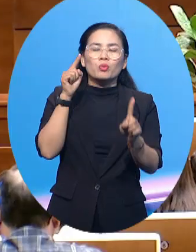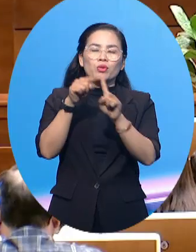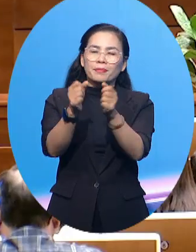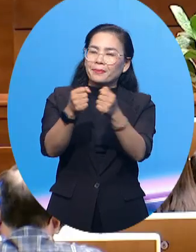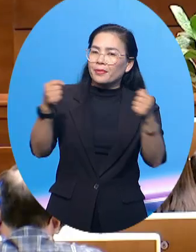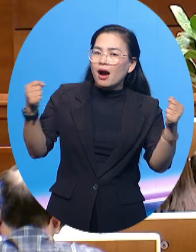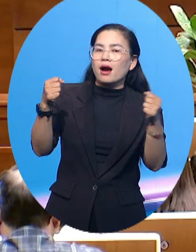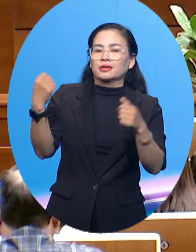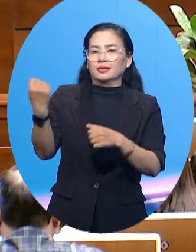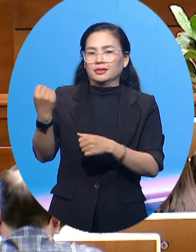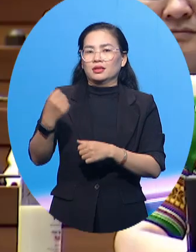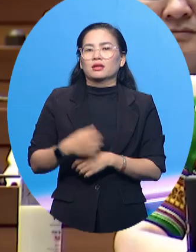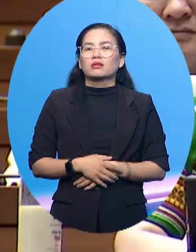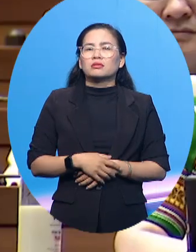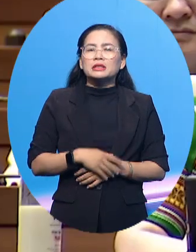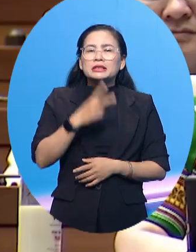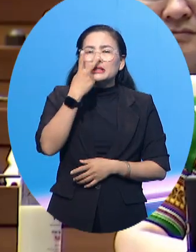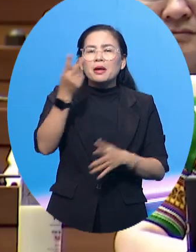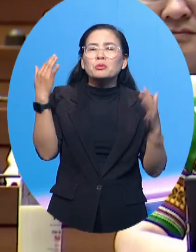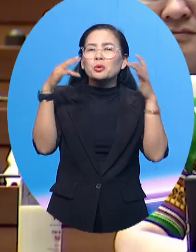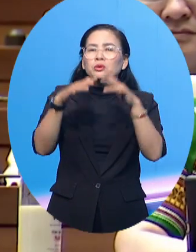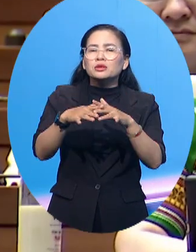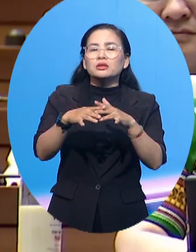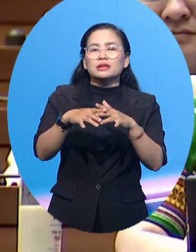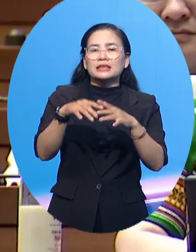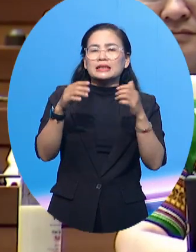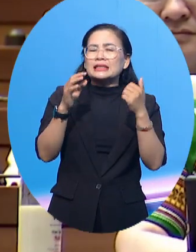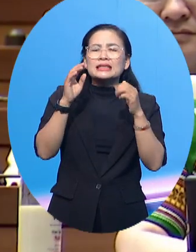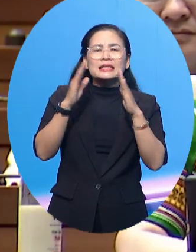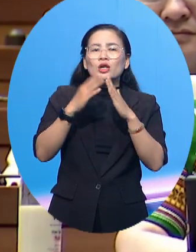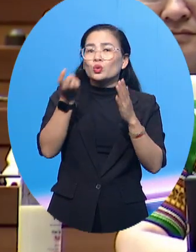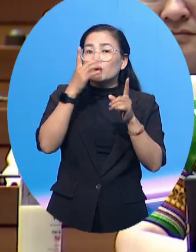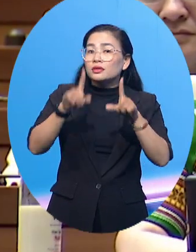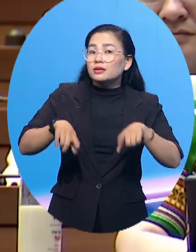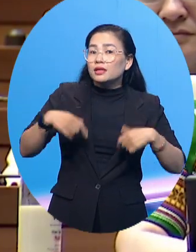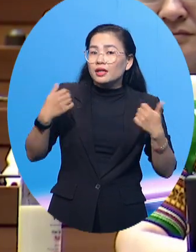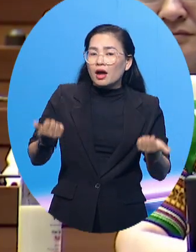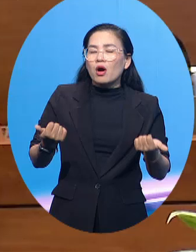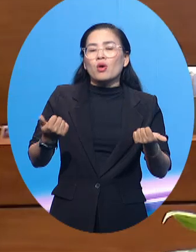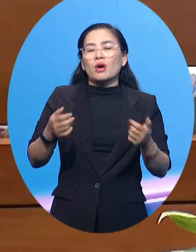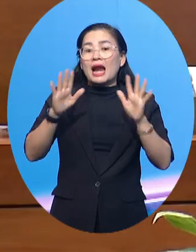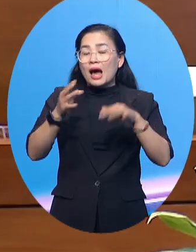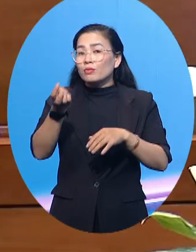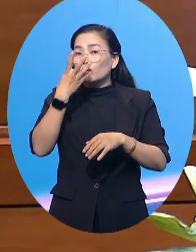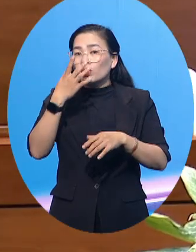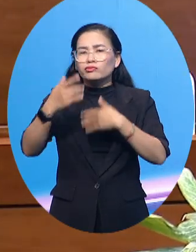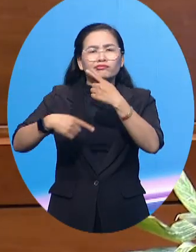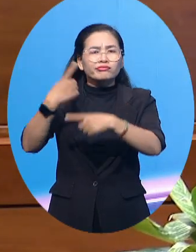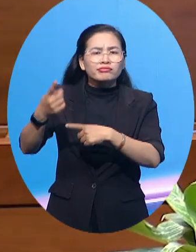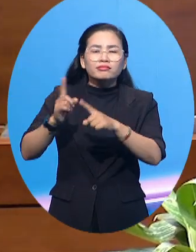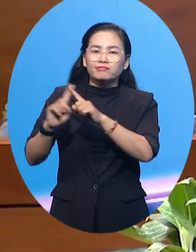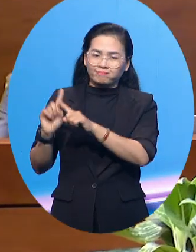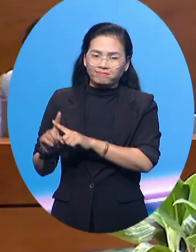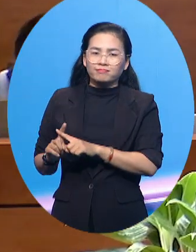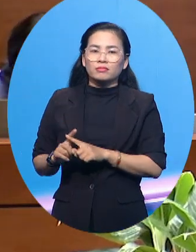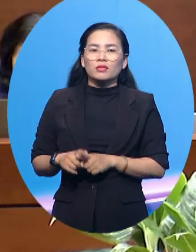quyền trách nhiệm của cơ sở tổ chức chủ nhà thuốc về kinh doanh thuốc nguyên liệu làm thuốc theo phương thức thương mại điện tử tiếp thụ ý kiến của đại biểu ủy